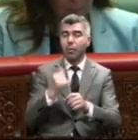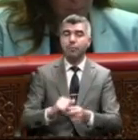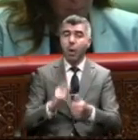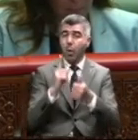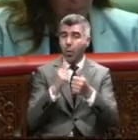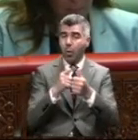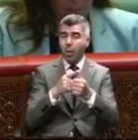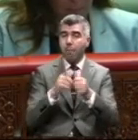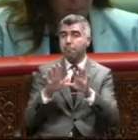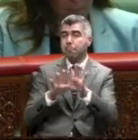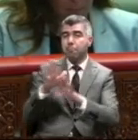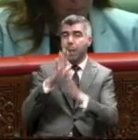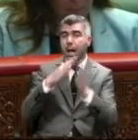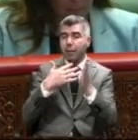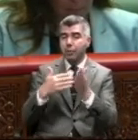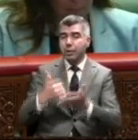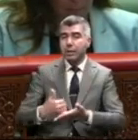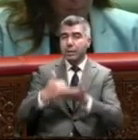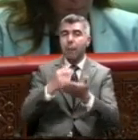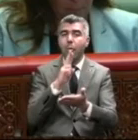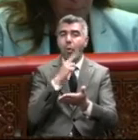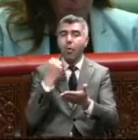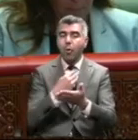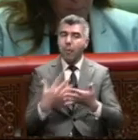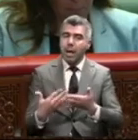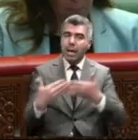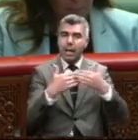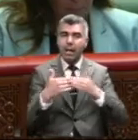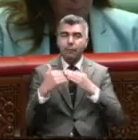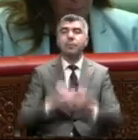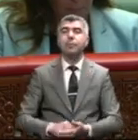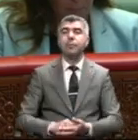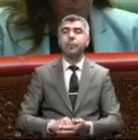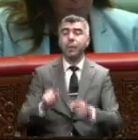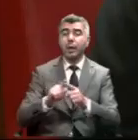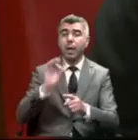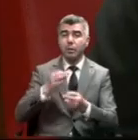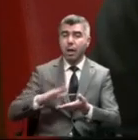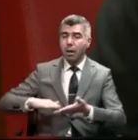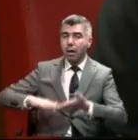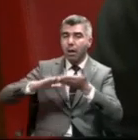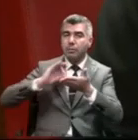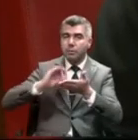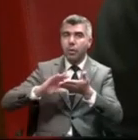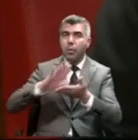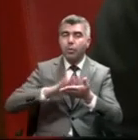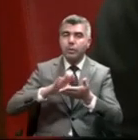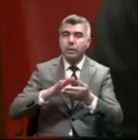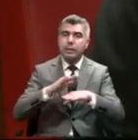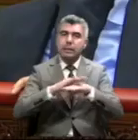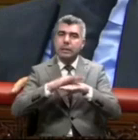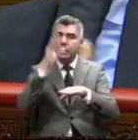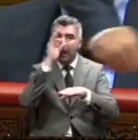برامج التمويل والدعم الحكومي بمستوى من الاندماج المحلي وضع اليات التحفيز والقدره على النجاح في سياسه احلال